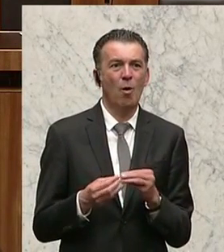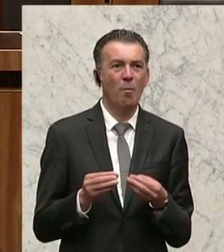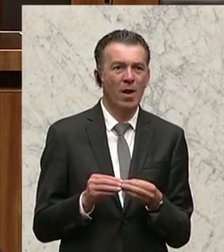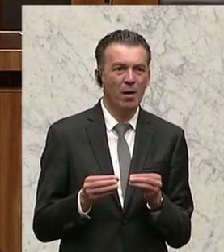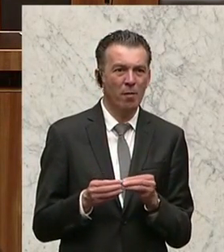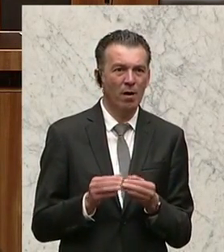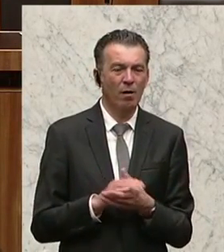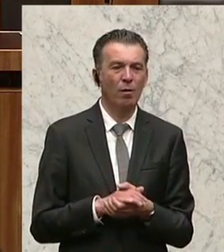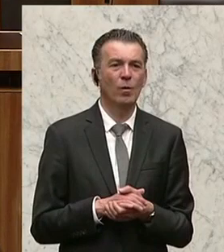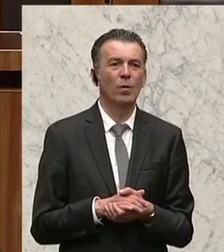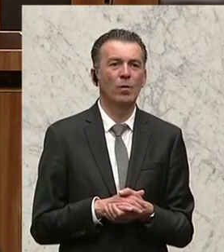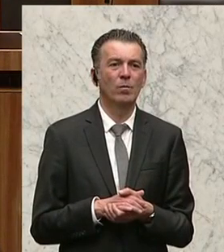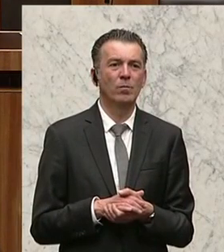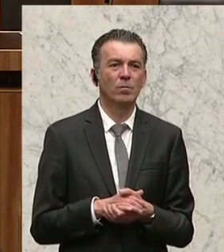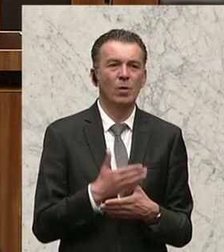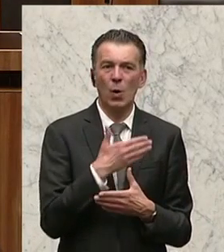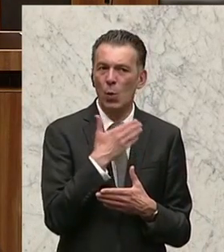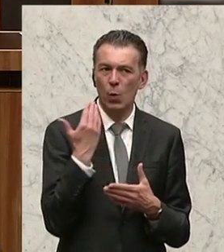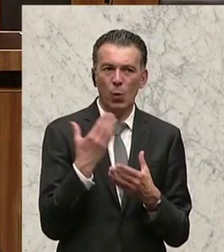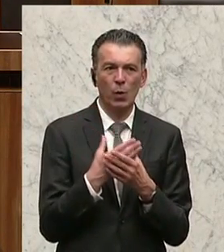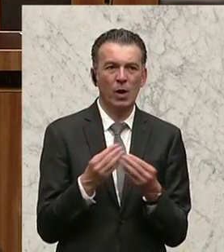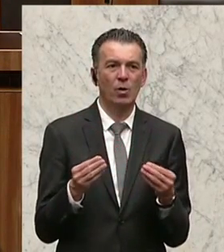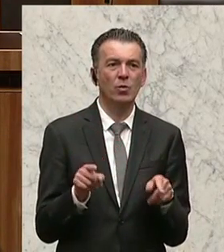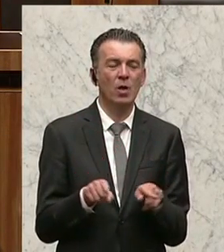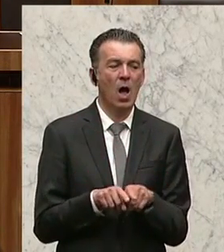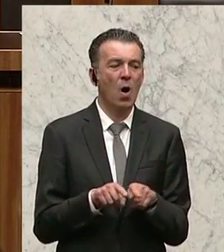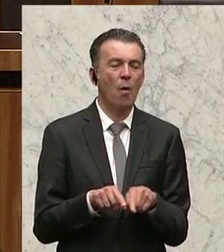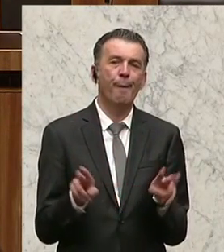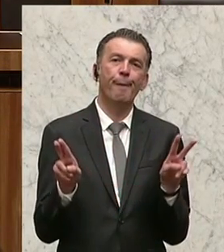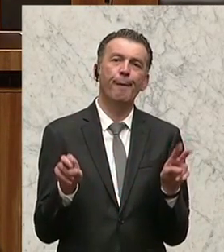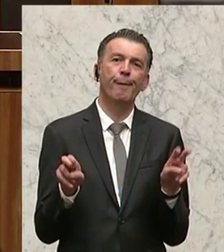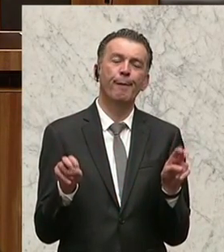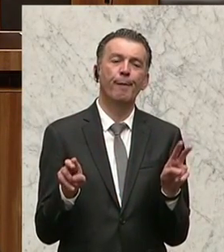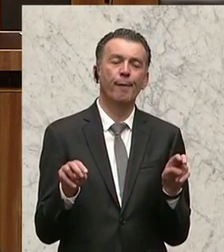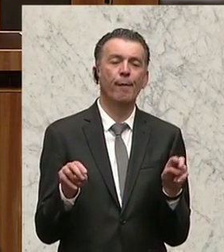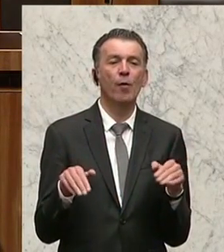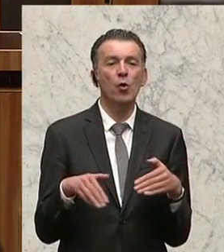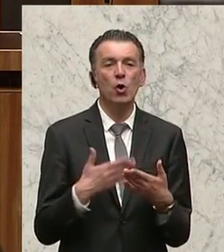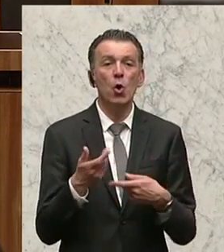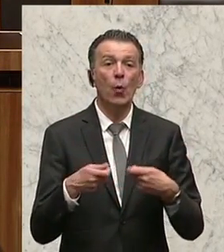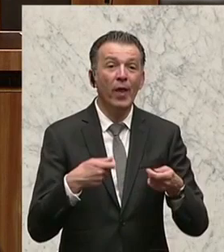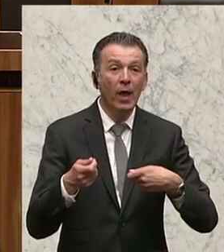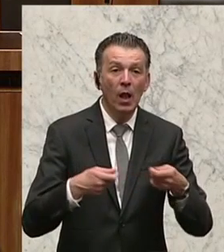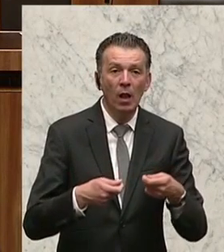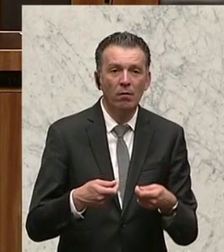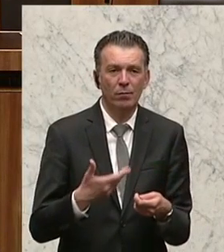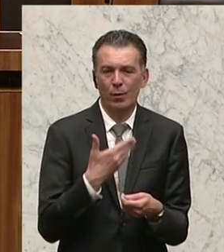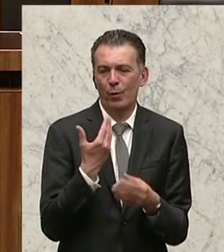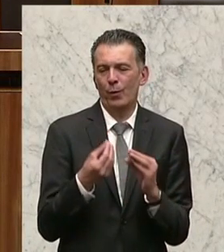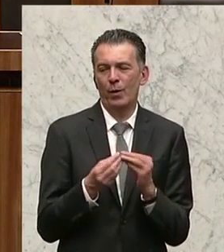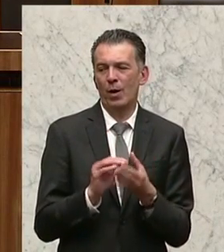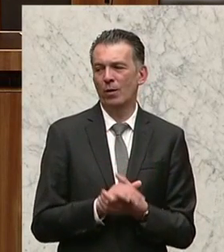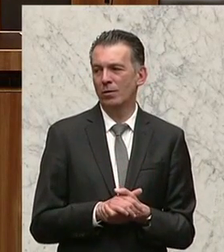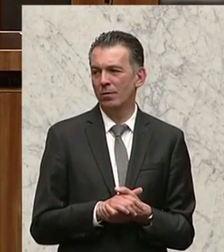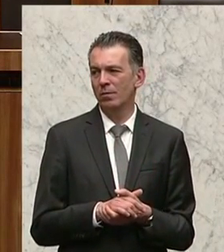Probleme nicht gelöst haben und auch im Rahmen dieses sogenannten New Deal nicht angehen. Da habe ich